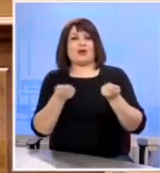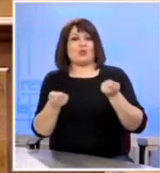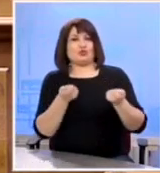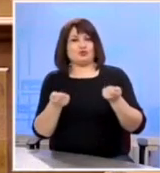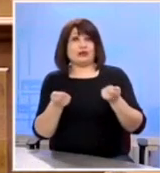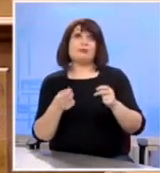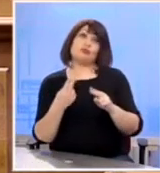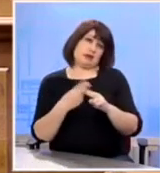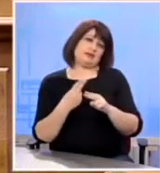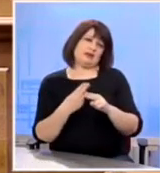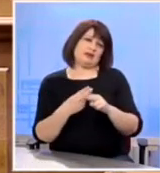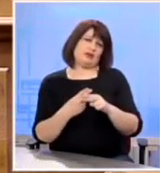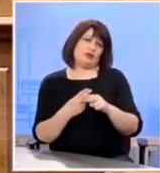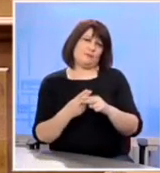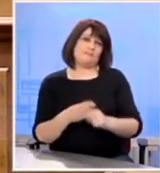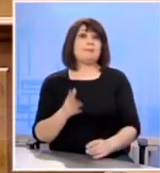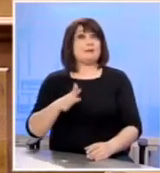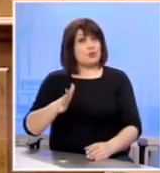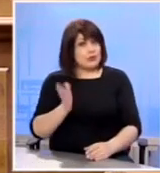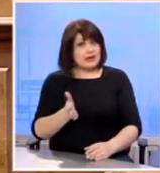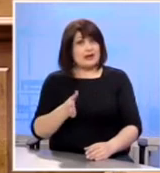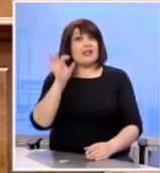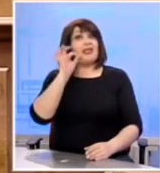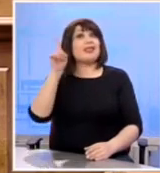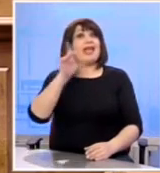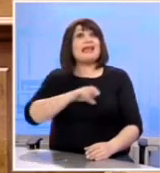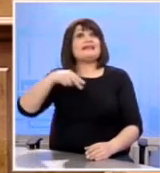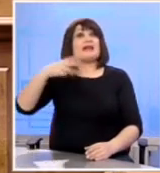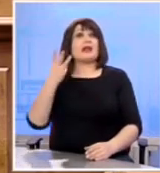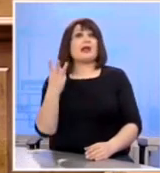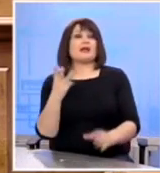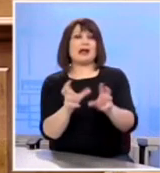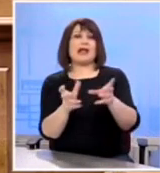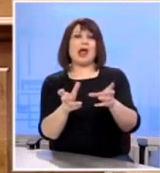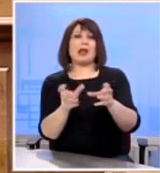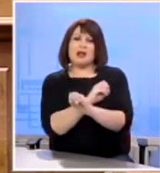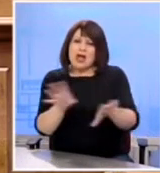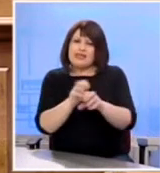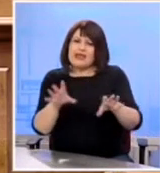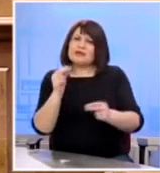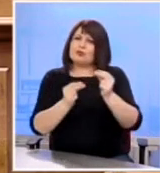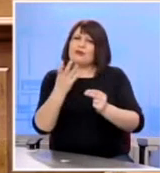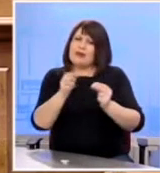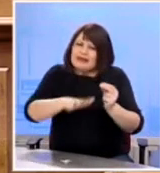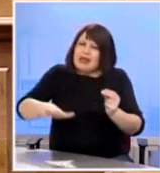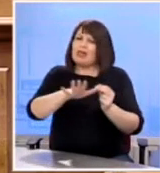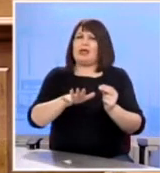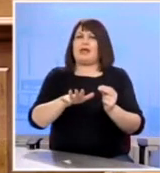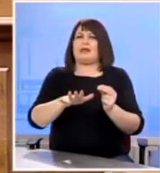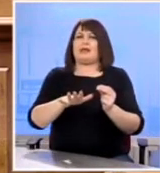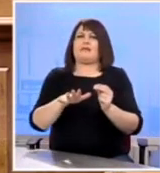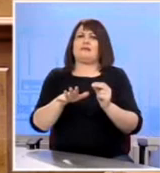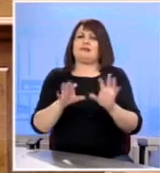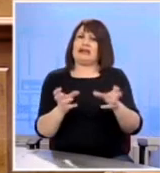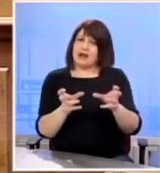ιδιαίτερη σημασία του. Μπορεί η ΕΡΤ3 να γίνει ένα κανάλι το οποίο να αναδείξει τα θέματα και τα προβλήματα της περιφέρειας, να γίνει